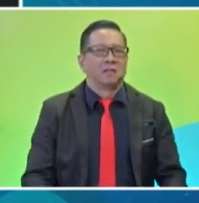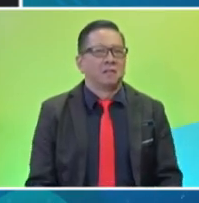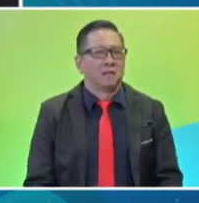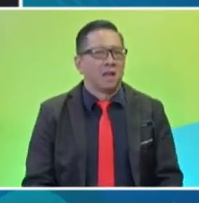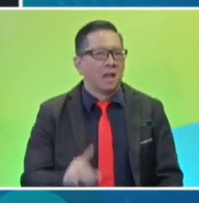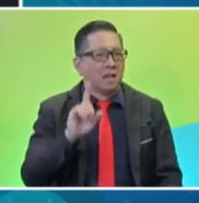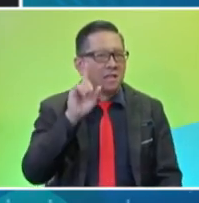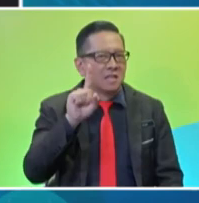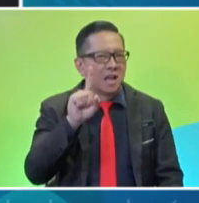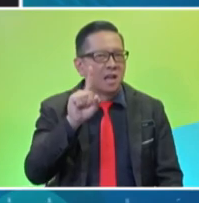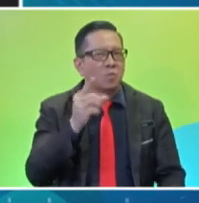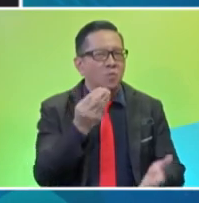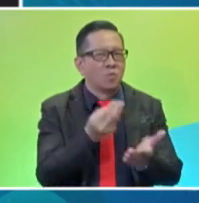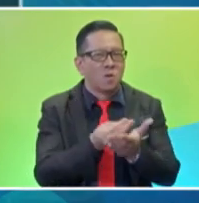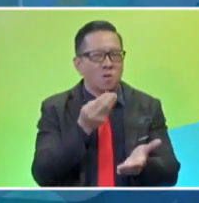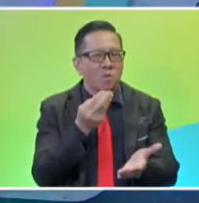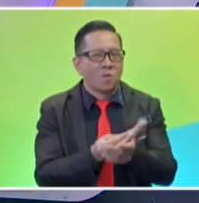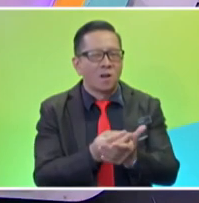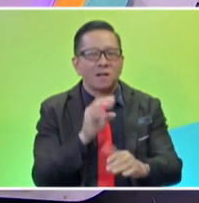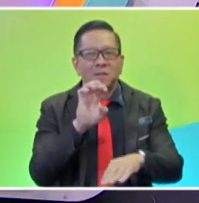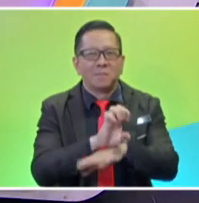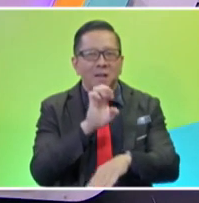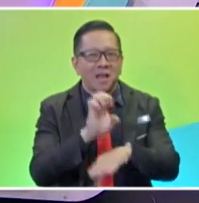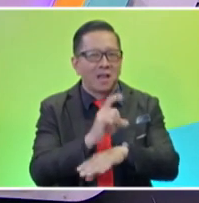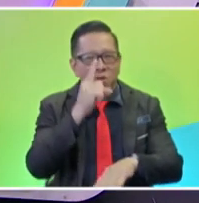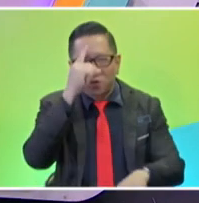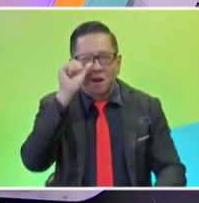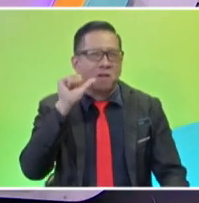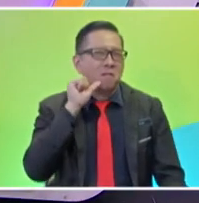emas untuk Auni jatuh teman-teman